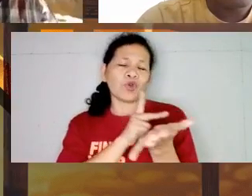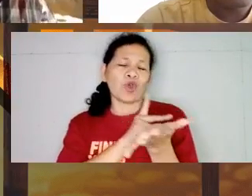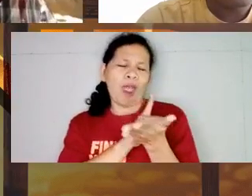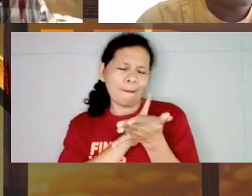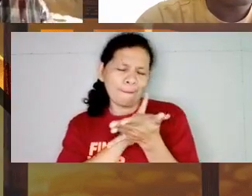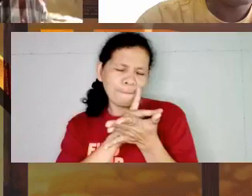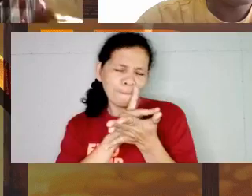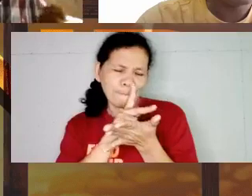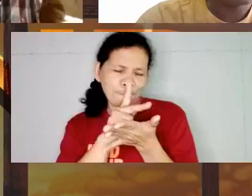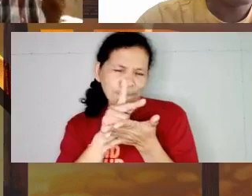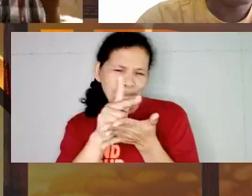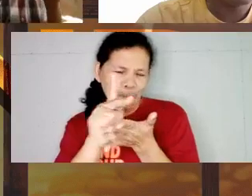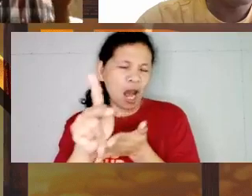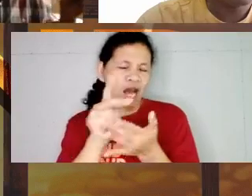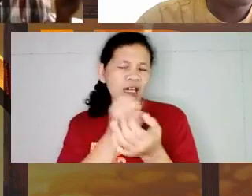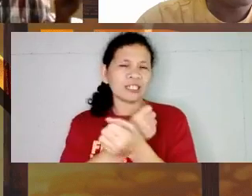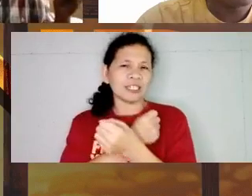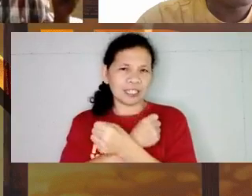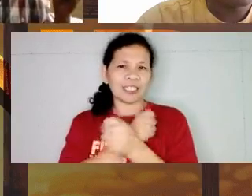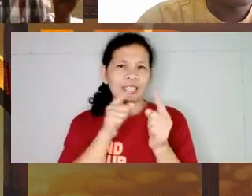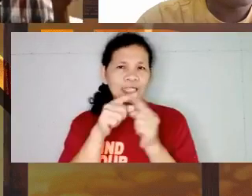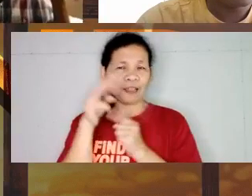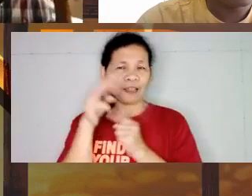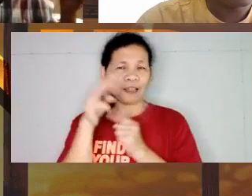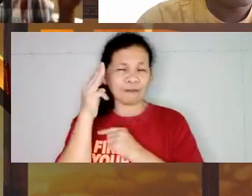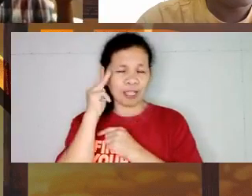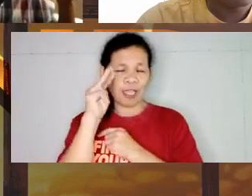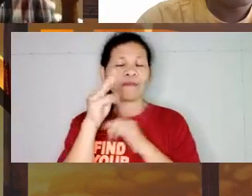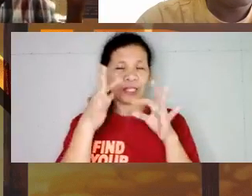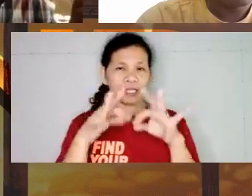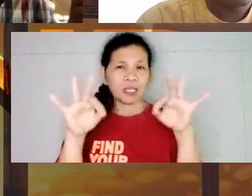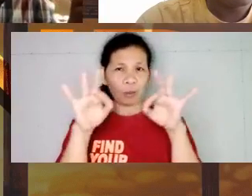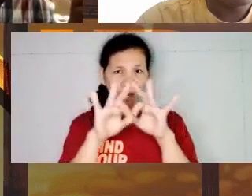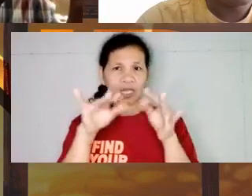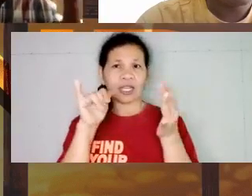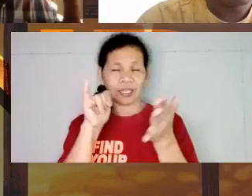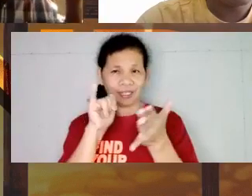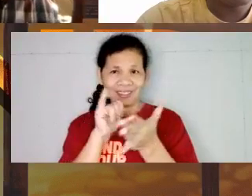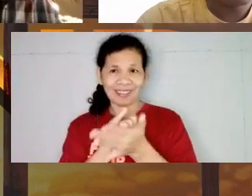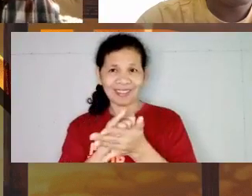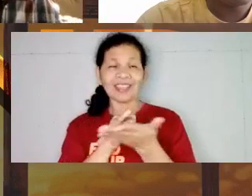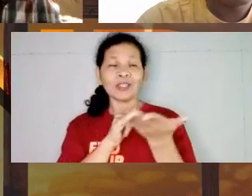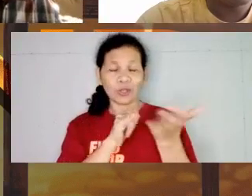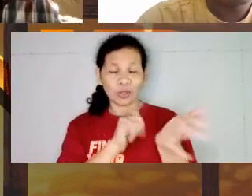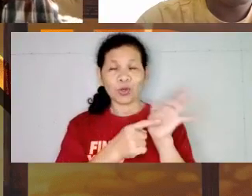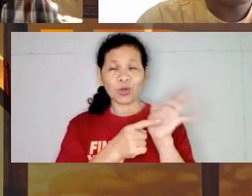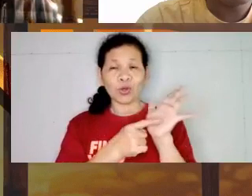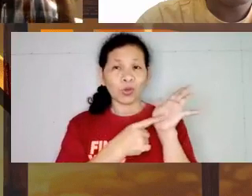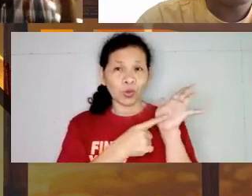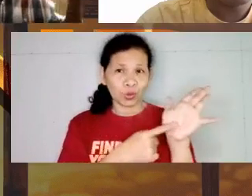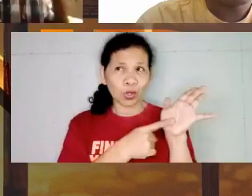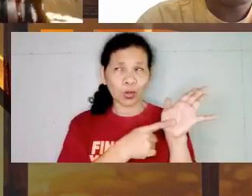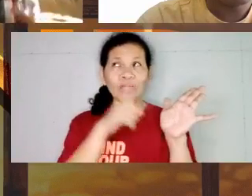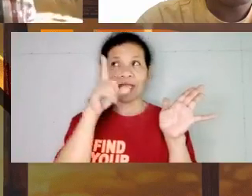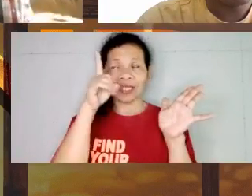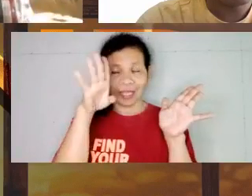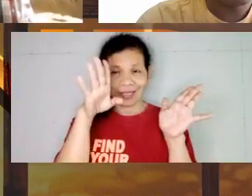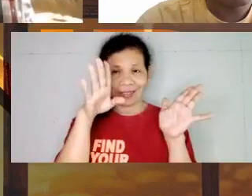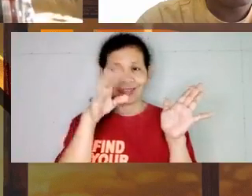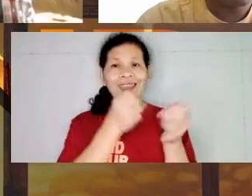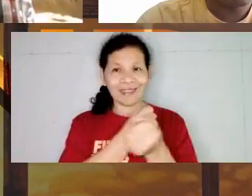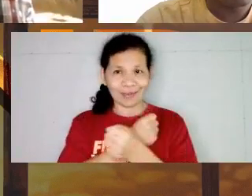doon. Ang importante, dineliver mo ang kanyang pagmamahal. Kung magbunga man yon, nasa kanya